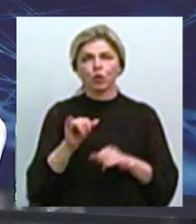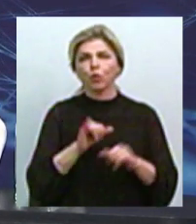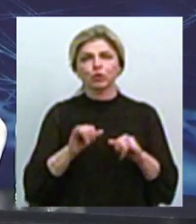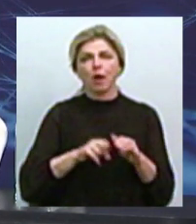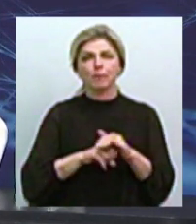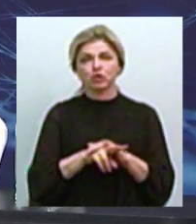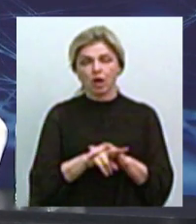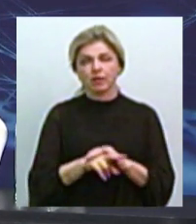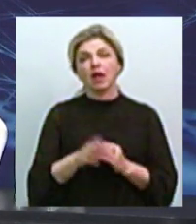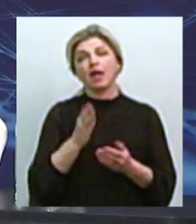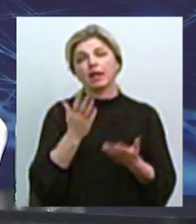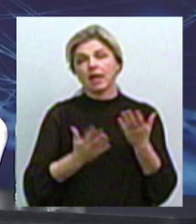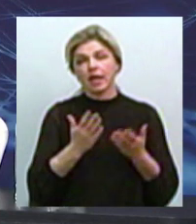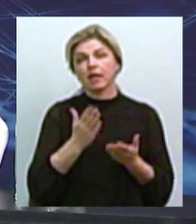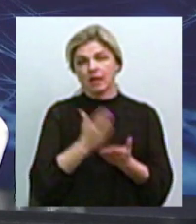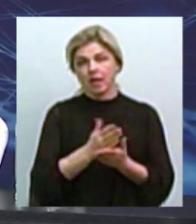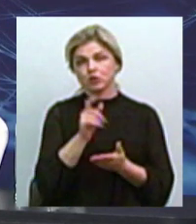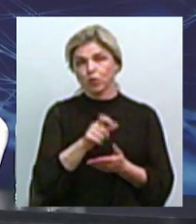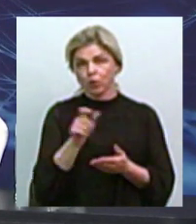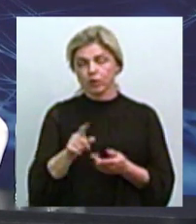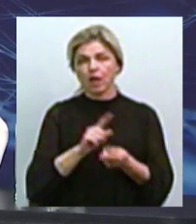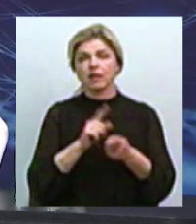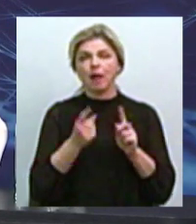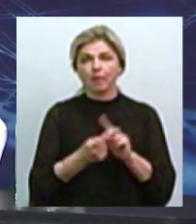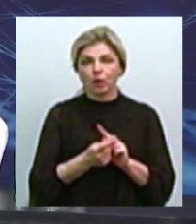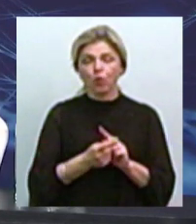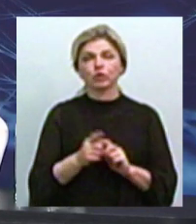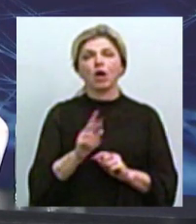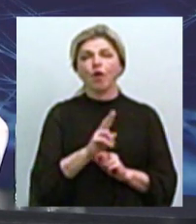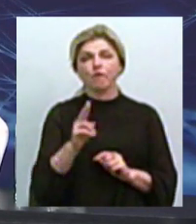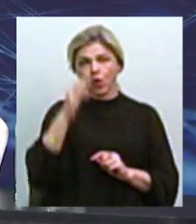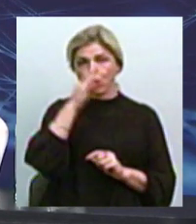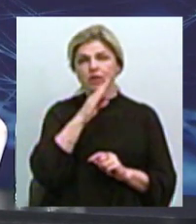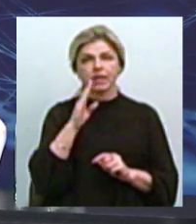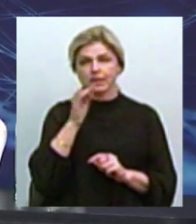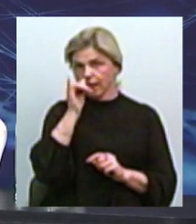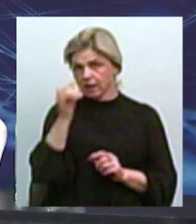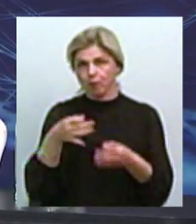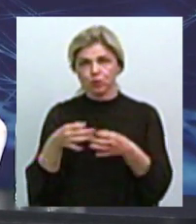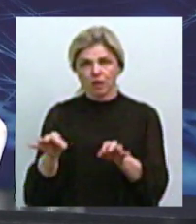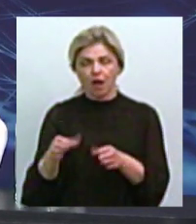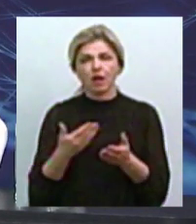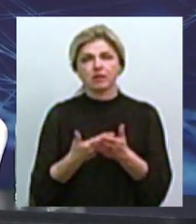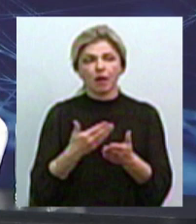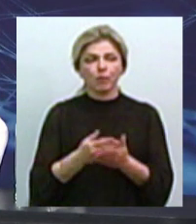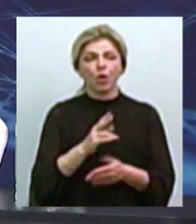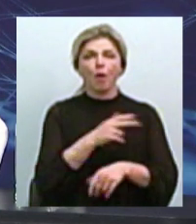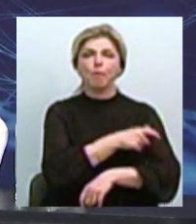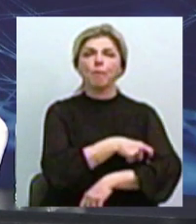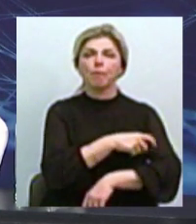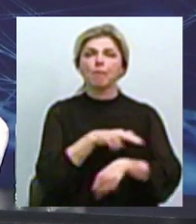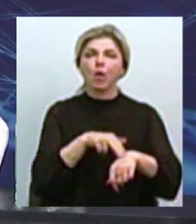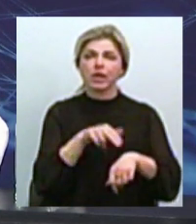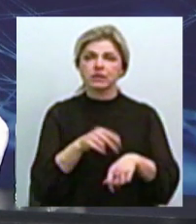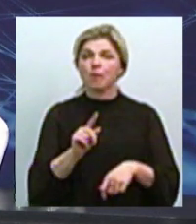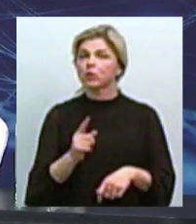этом. А есть тренинги, которых, наоборот, мы родителей не опускали. Например, мы не запускали родителей в патрульную полицию. Почему? Потому